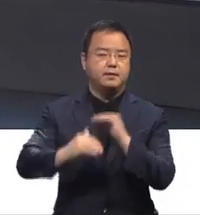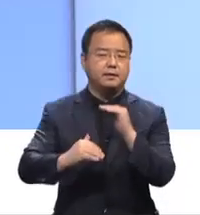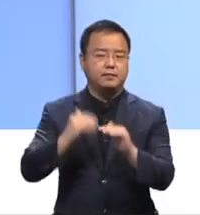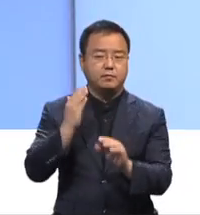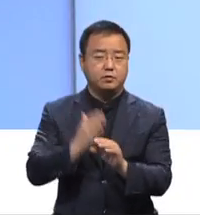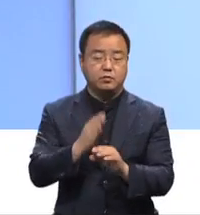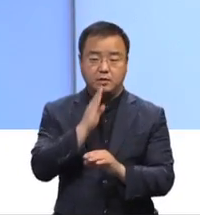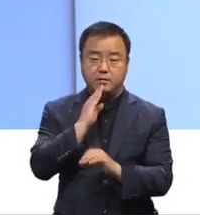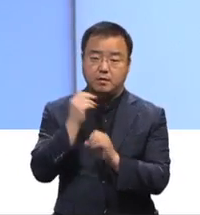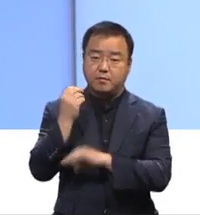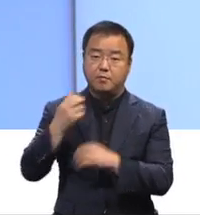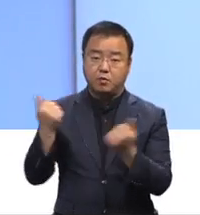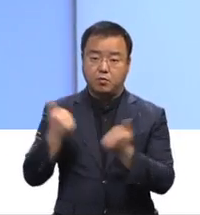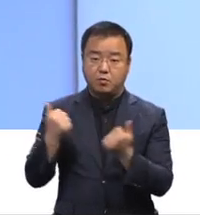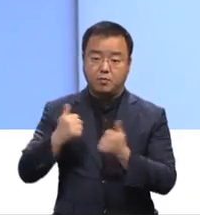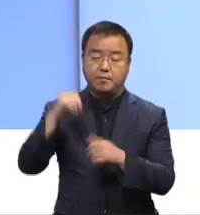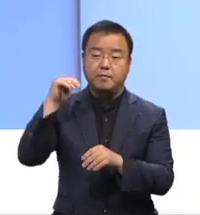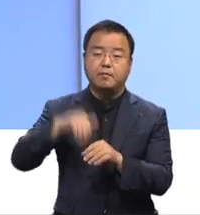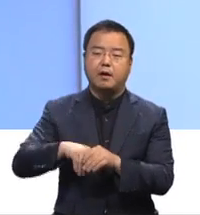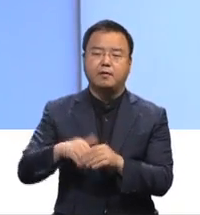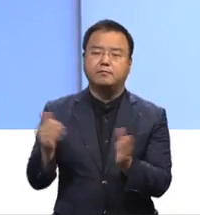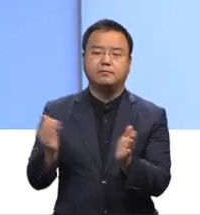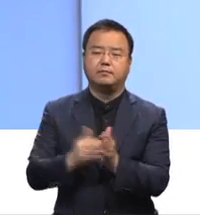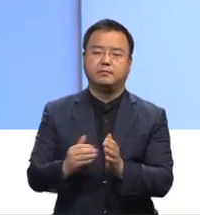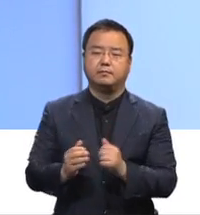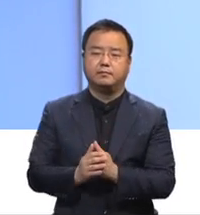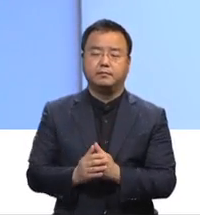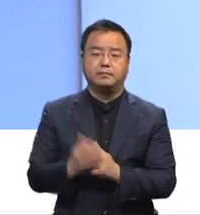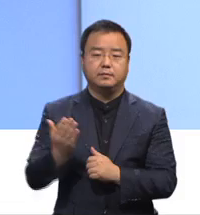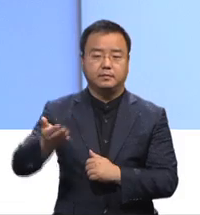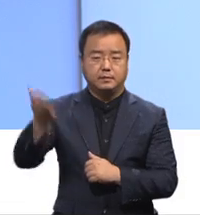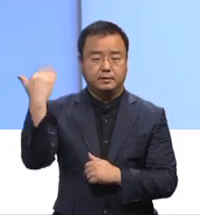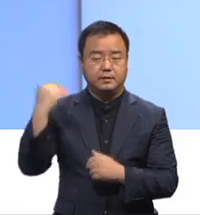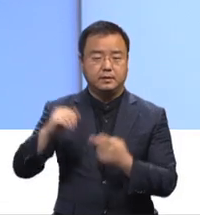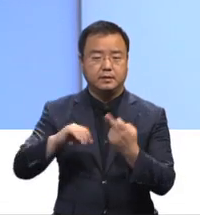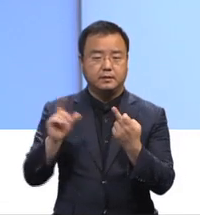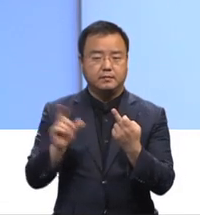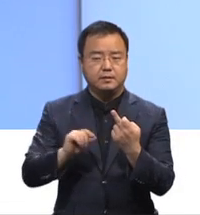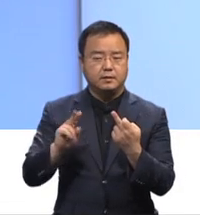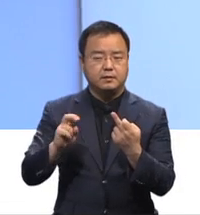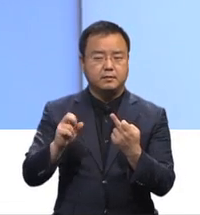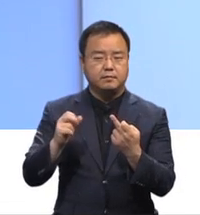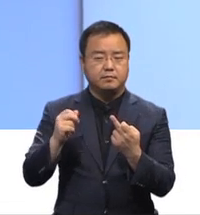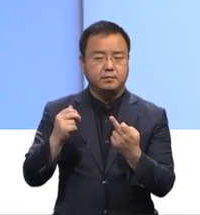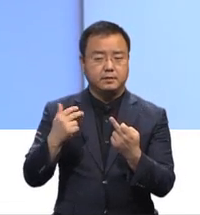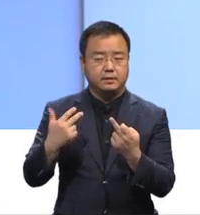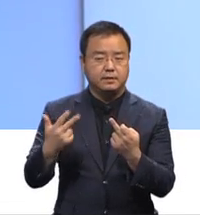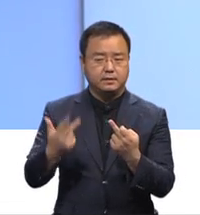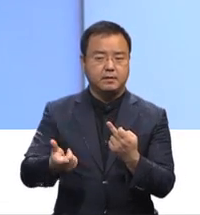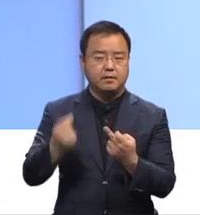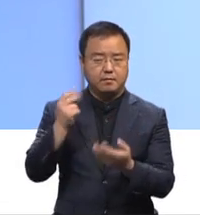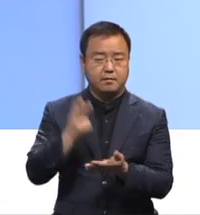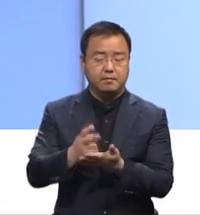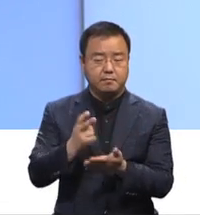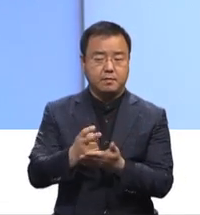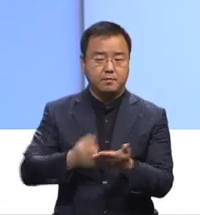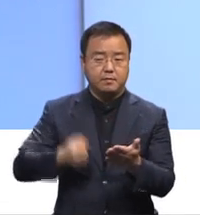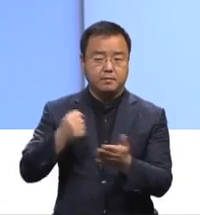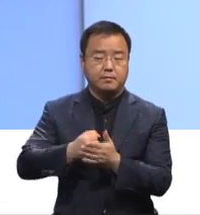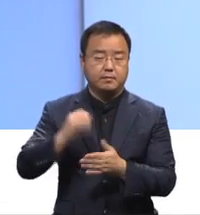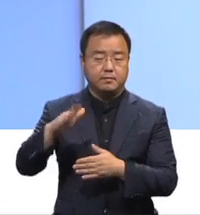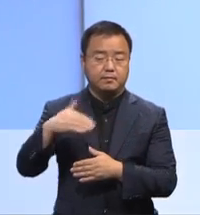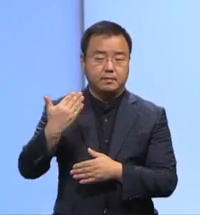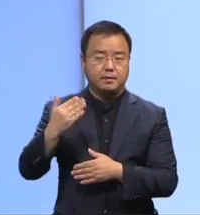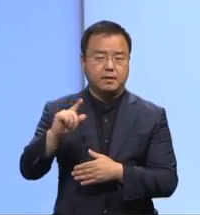보내 에서 표 일만 하면 끝나는 상황입니다 예 지난해 12월 27일의 신속 처리 안건으로 짱이 된 뒤에 상임위인 교육에서